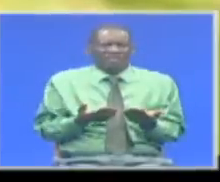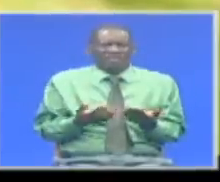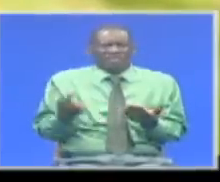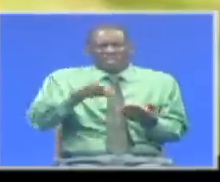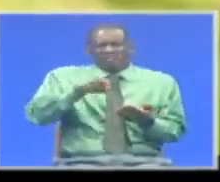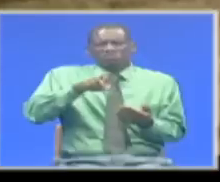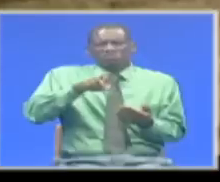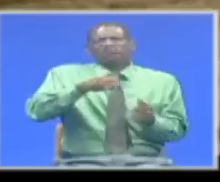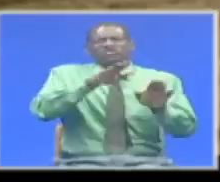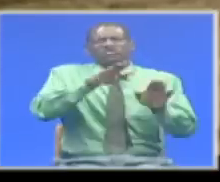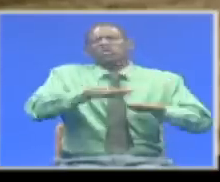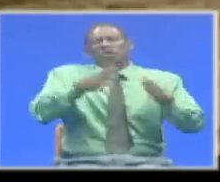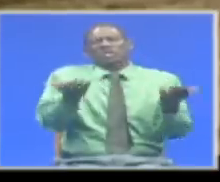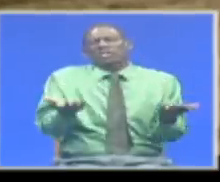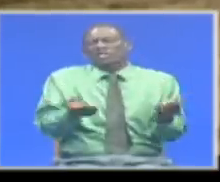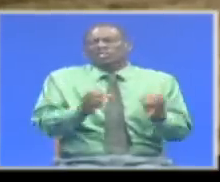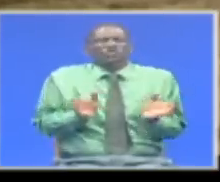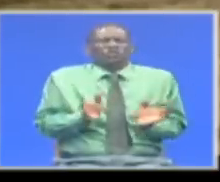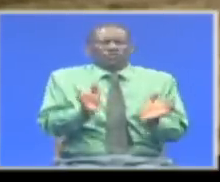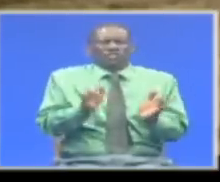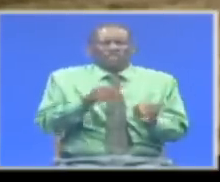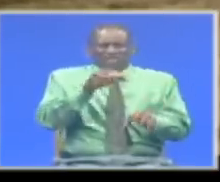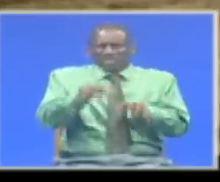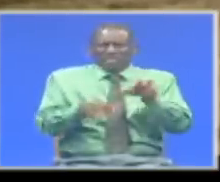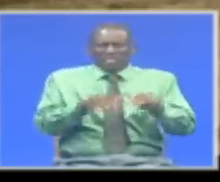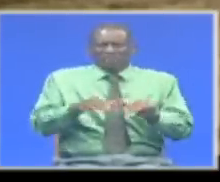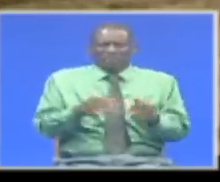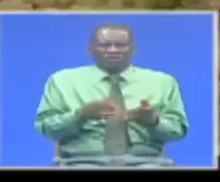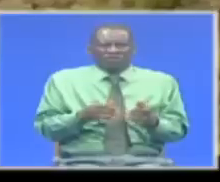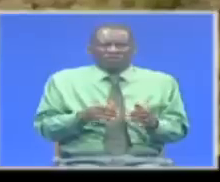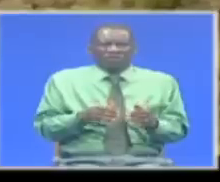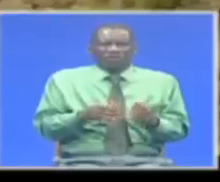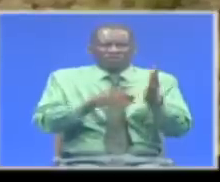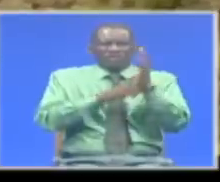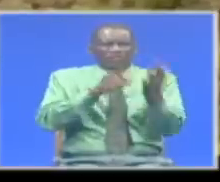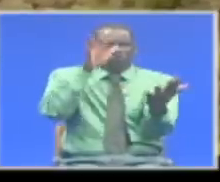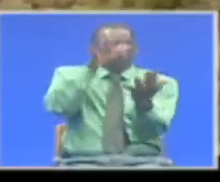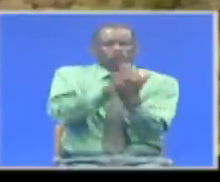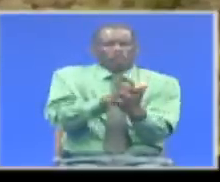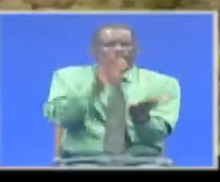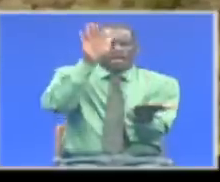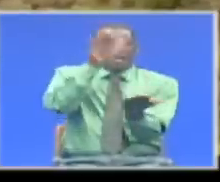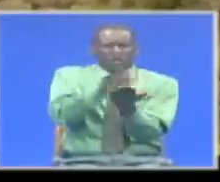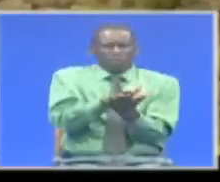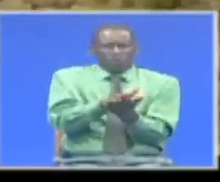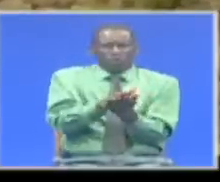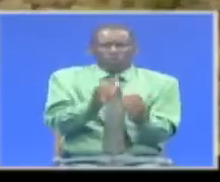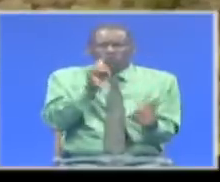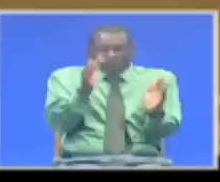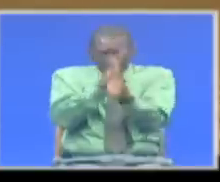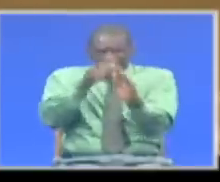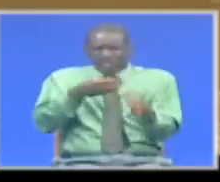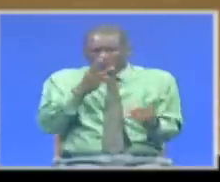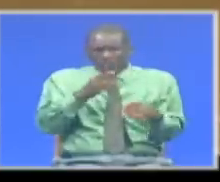nafika tu pole pole. Hapo wanyama anakaanga kwa maji kama crocodile na hippo kwa mariva. Bali